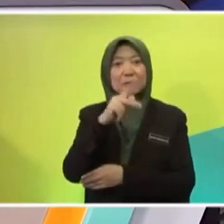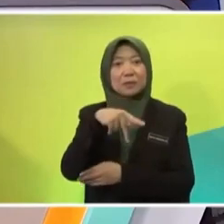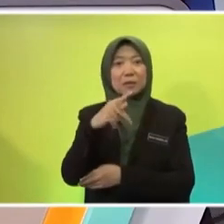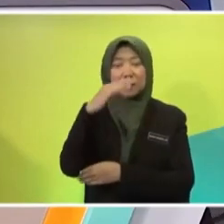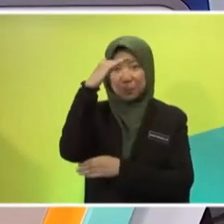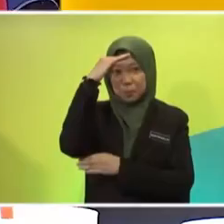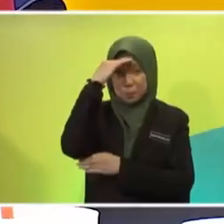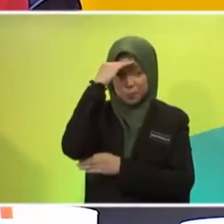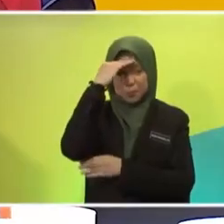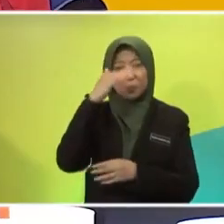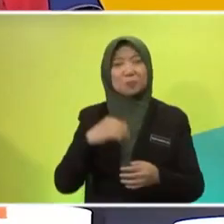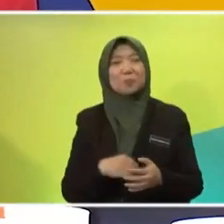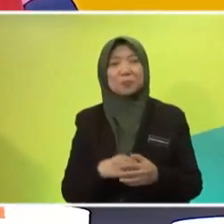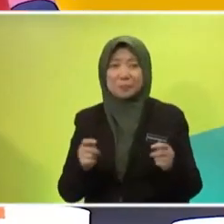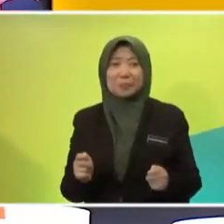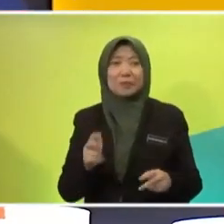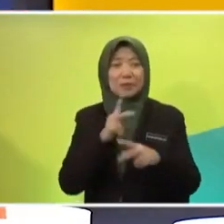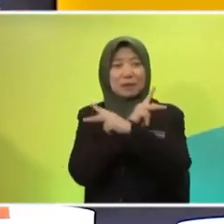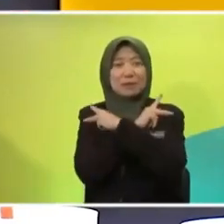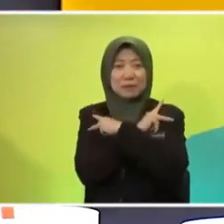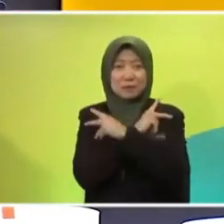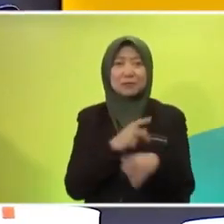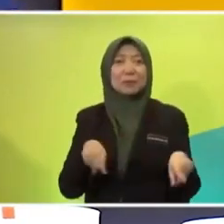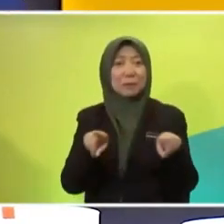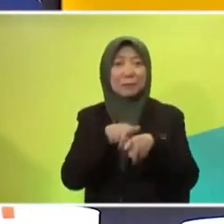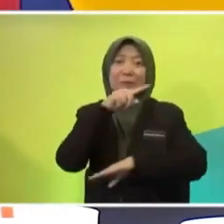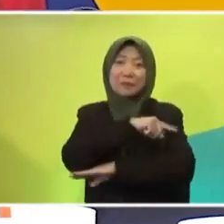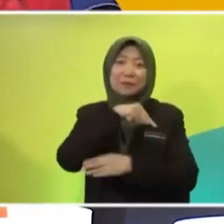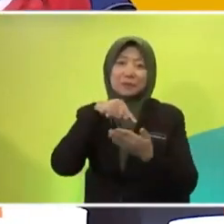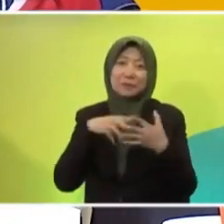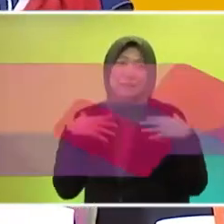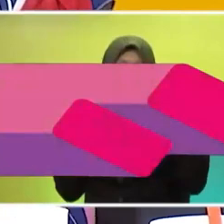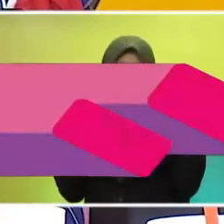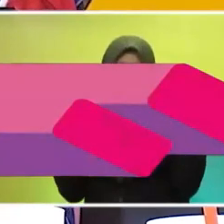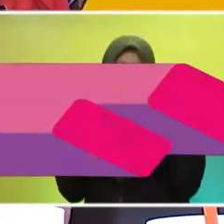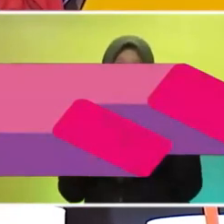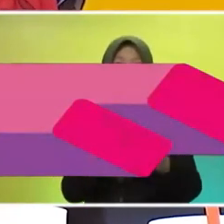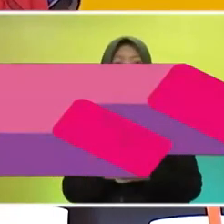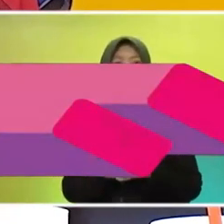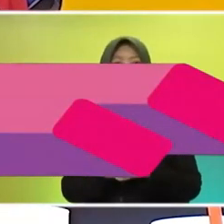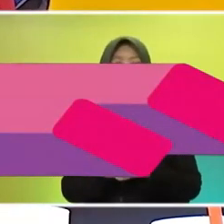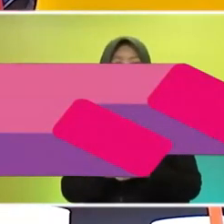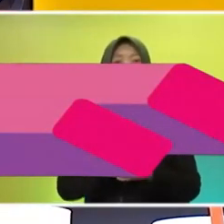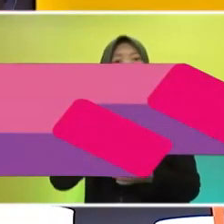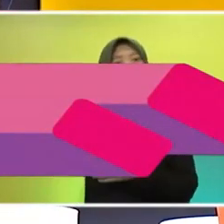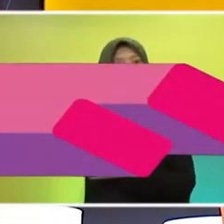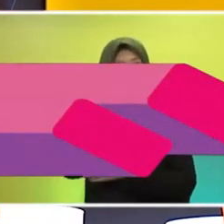kasih bersama kami hari ini Cikgu Rohana. Sama-sama. Sihat ya? Sihat. Okey, tidak ketinggalan juga